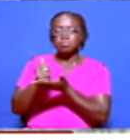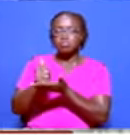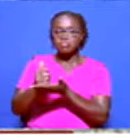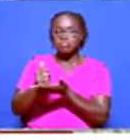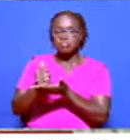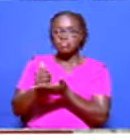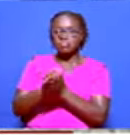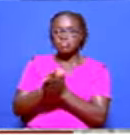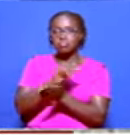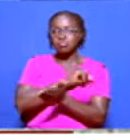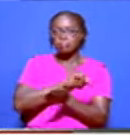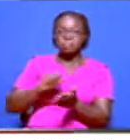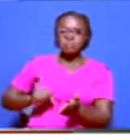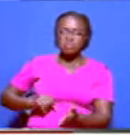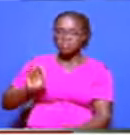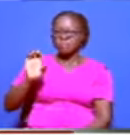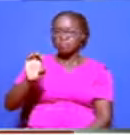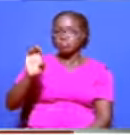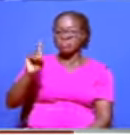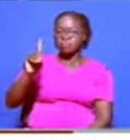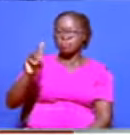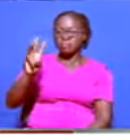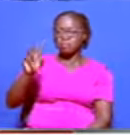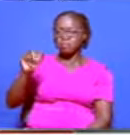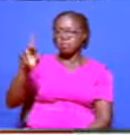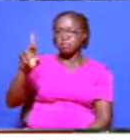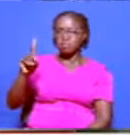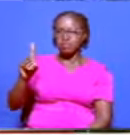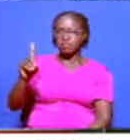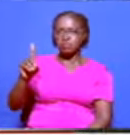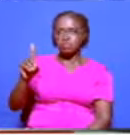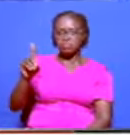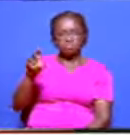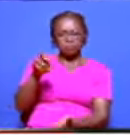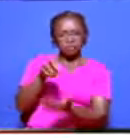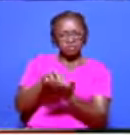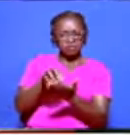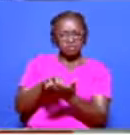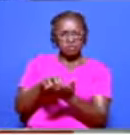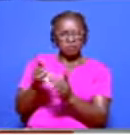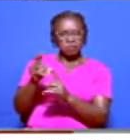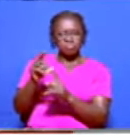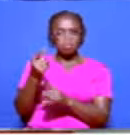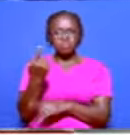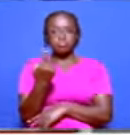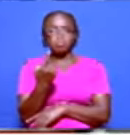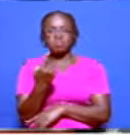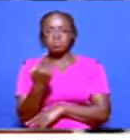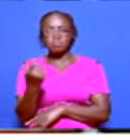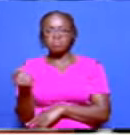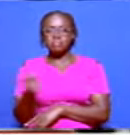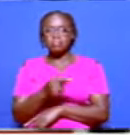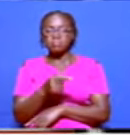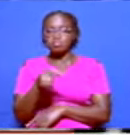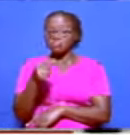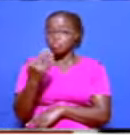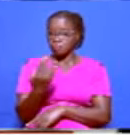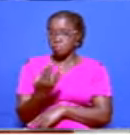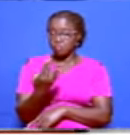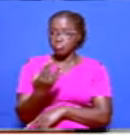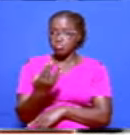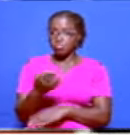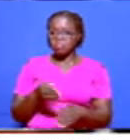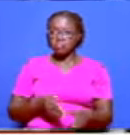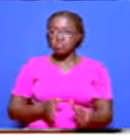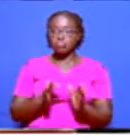St. Edward Chiswick huko Uingereza, wadhifa aliyoshikilia kuanzia tarehe mosi mwezi huu. Mbinda alizaliwa mnamo